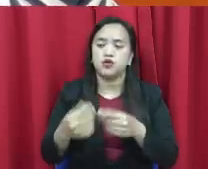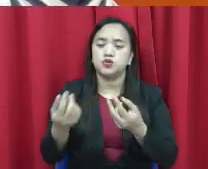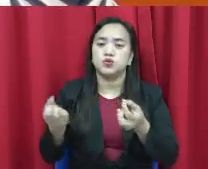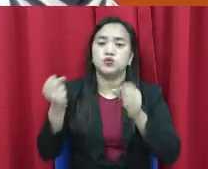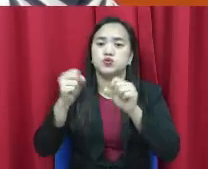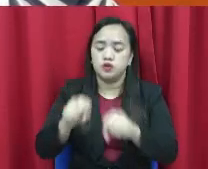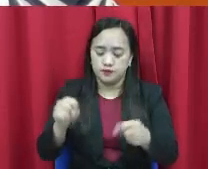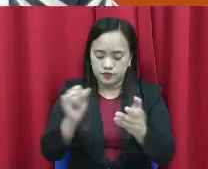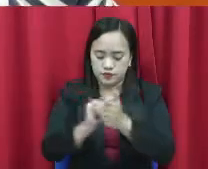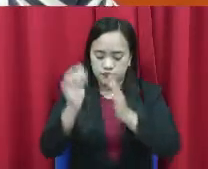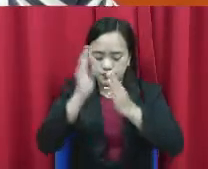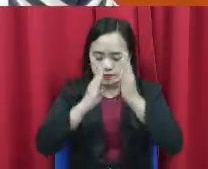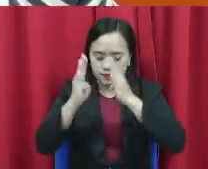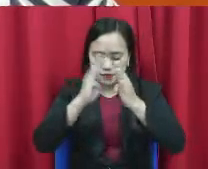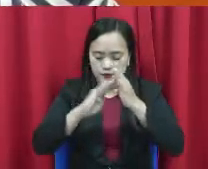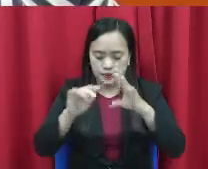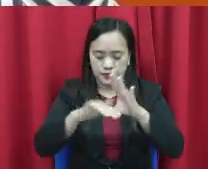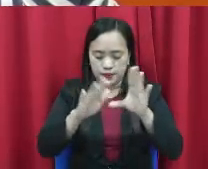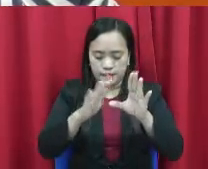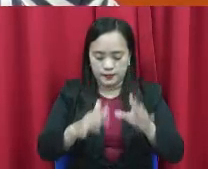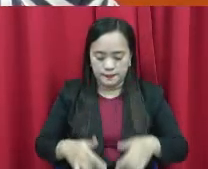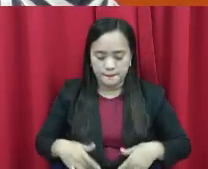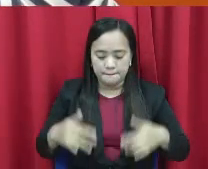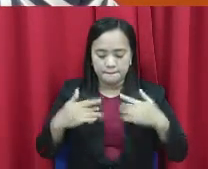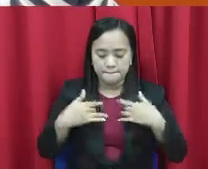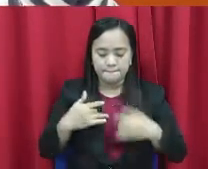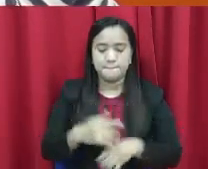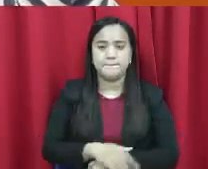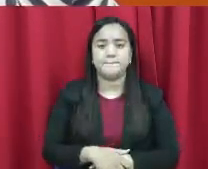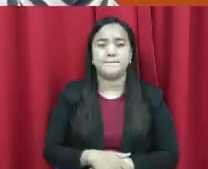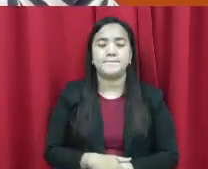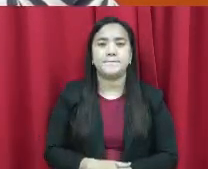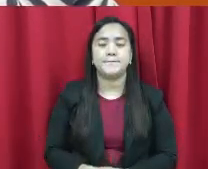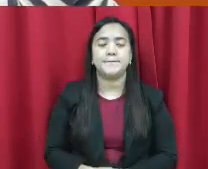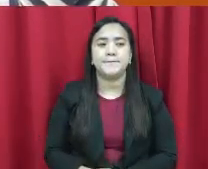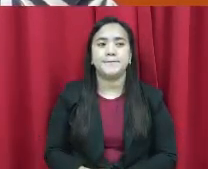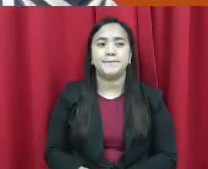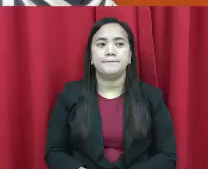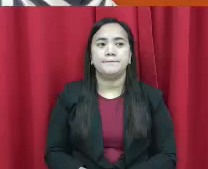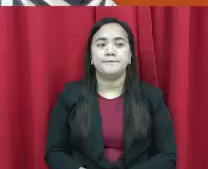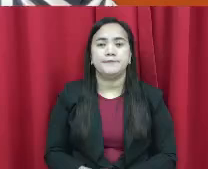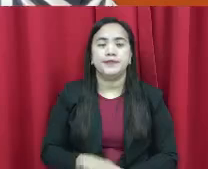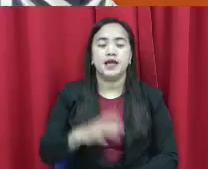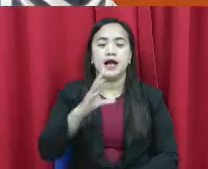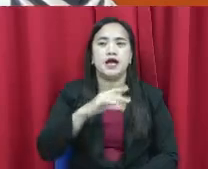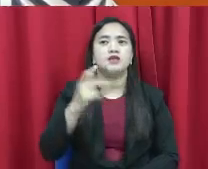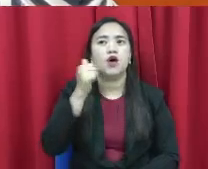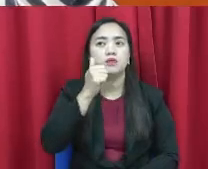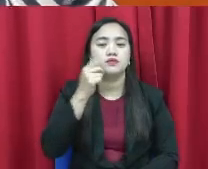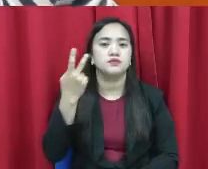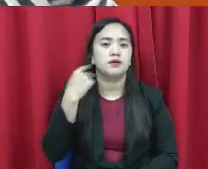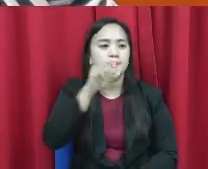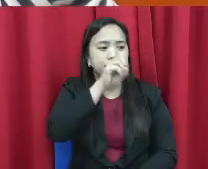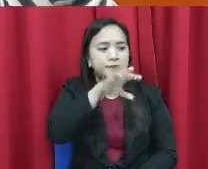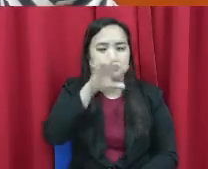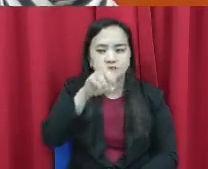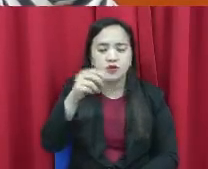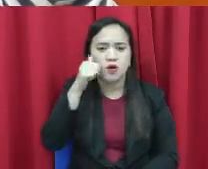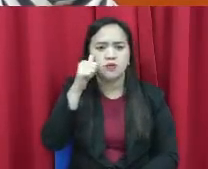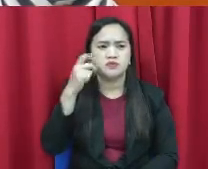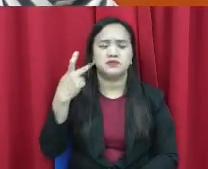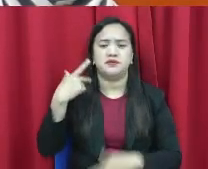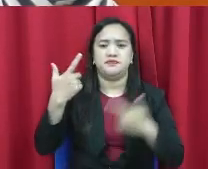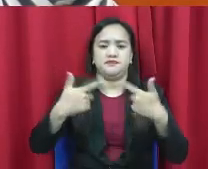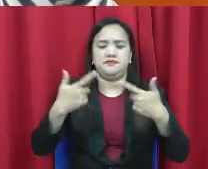or asawang babae laging ang nakug tong na pangalan ay bungangera palaway lagi pong